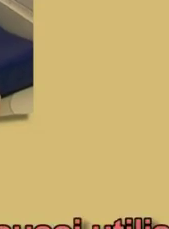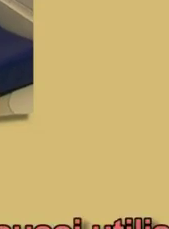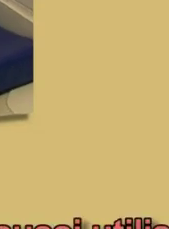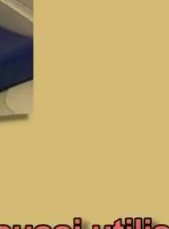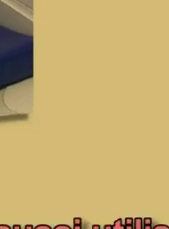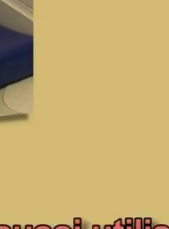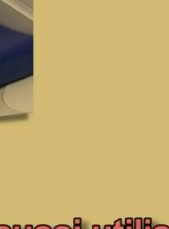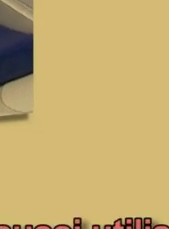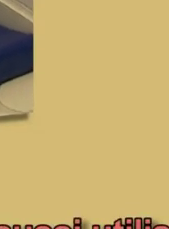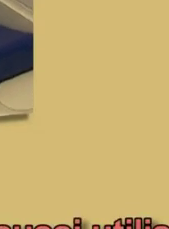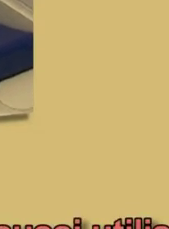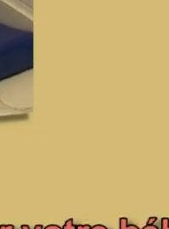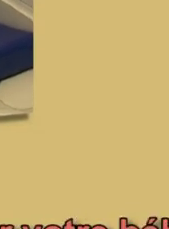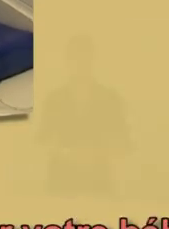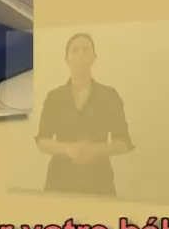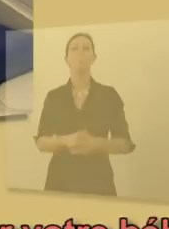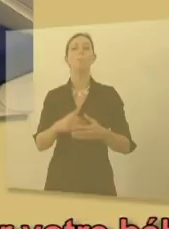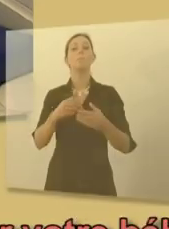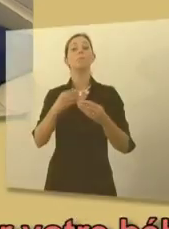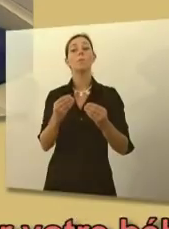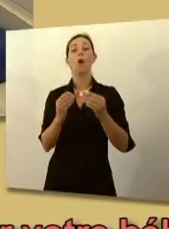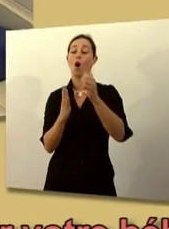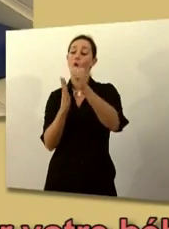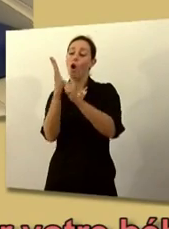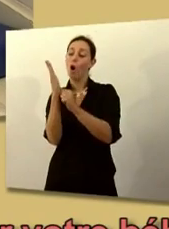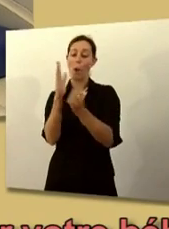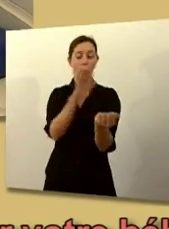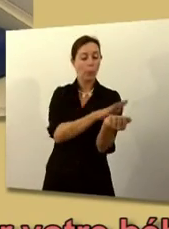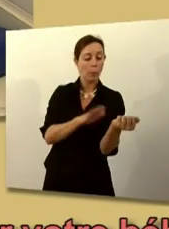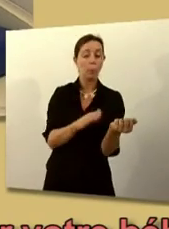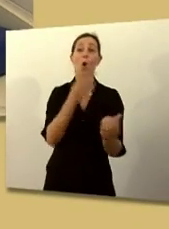Alors, vous pouvez utiliser vos mains aussi pour laver votre bébé.